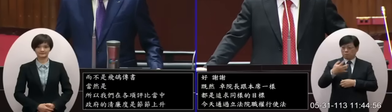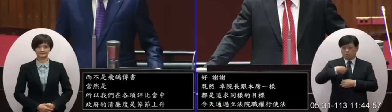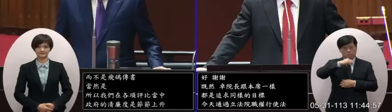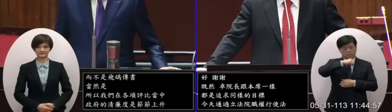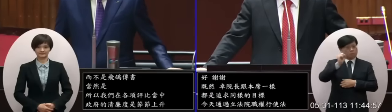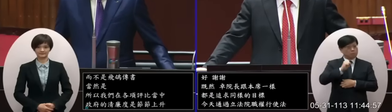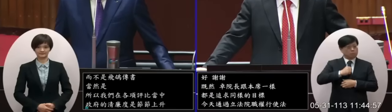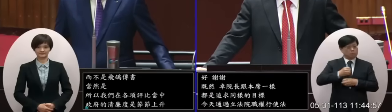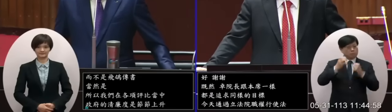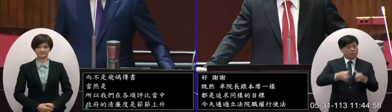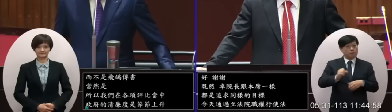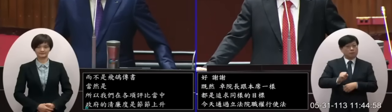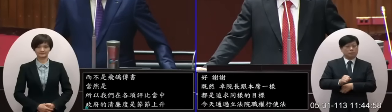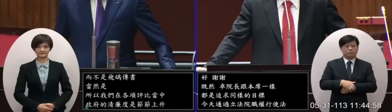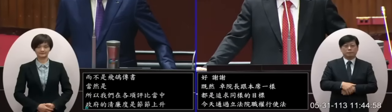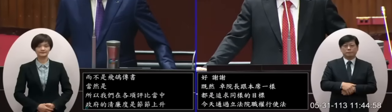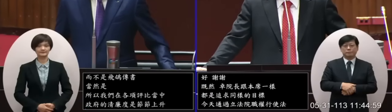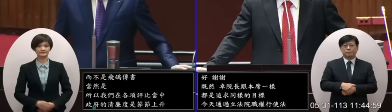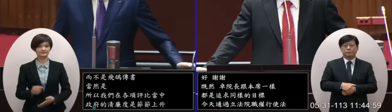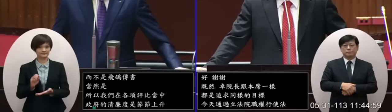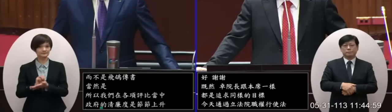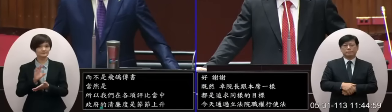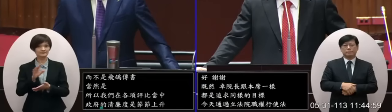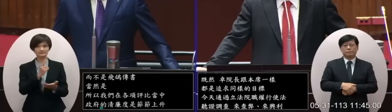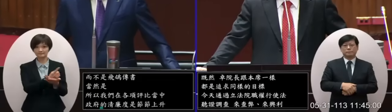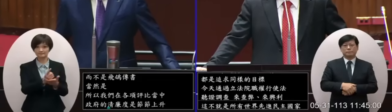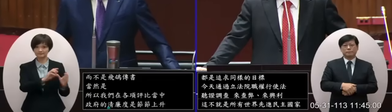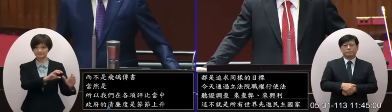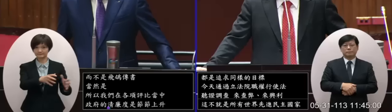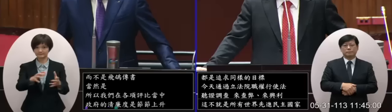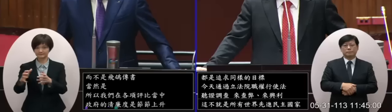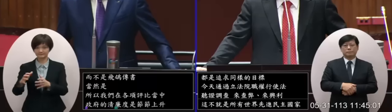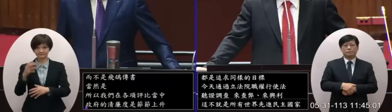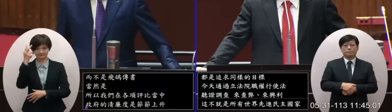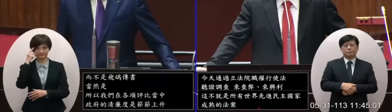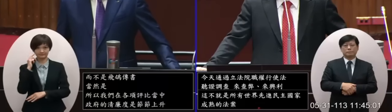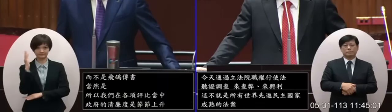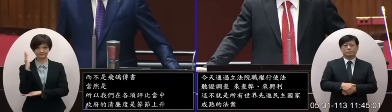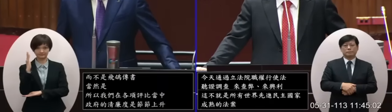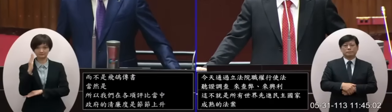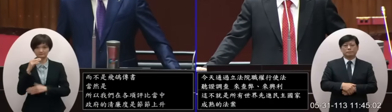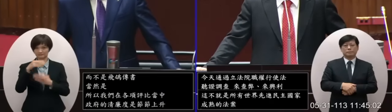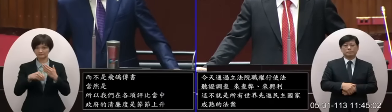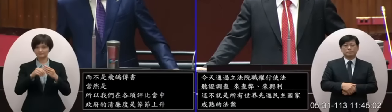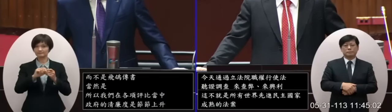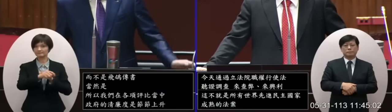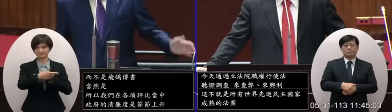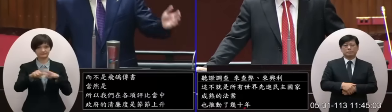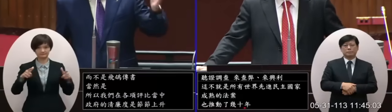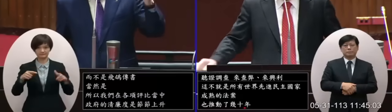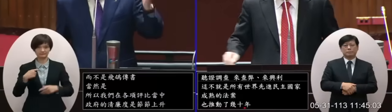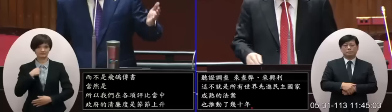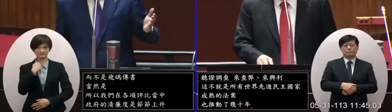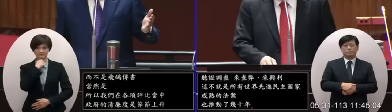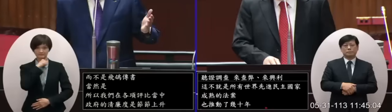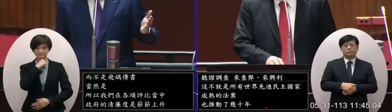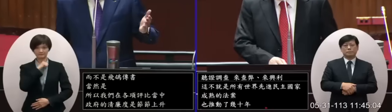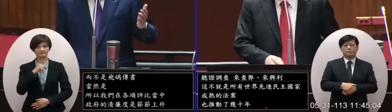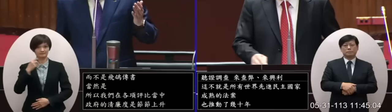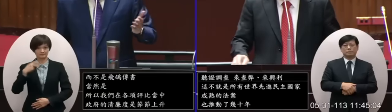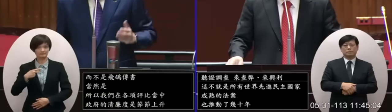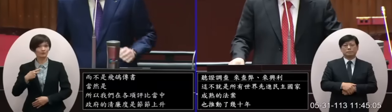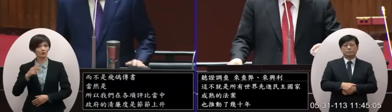台湾不能实施？ 跟委员报告，美国的宪政设计不同，我国而言，我们还有监察